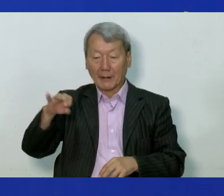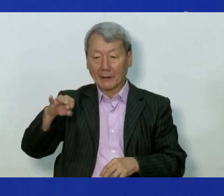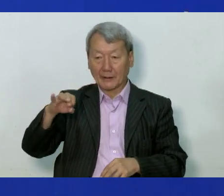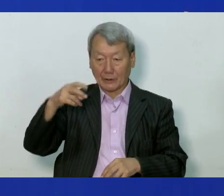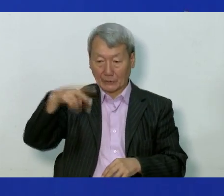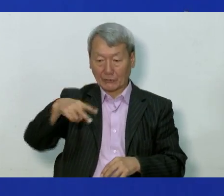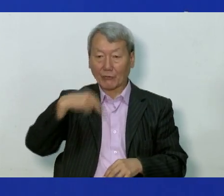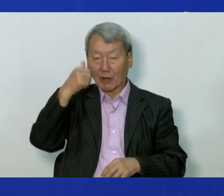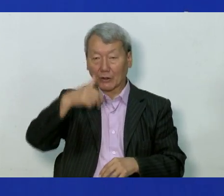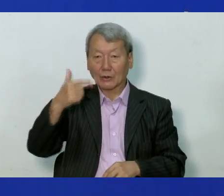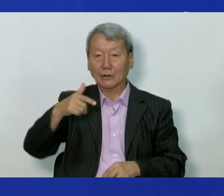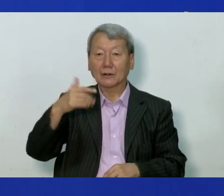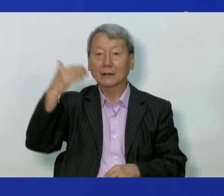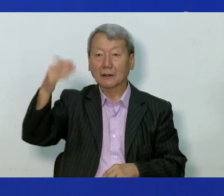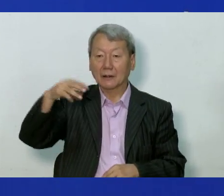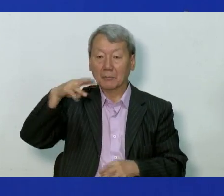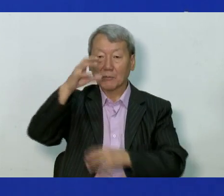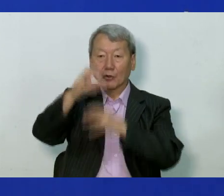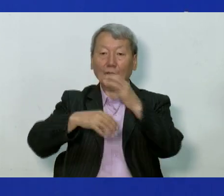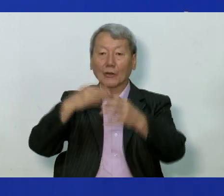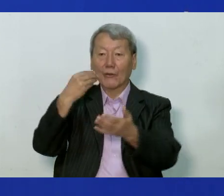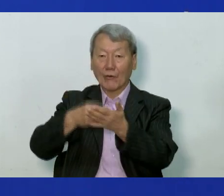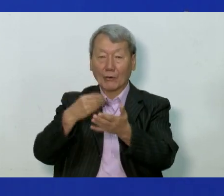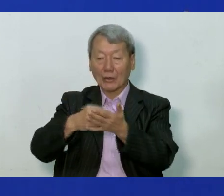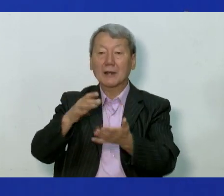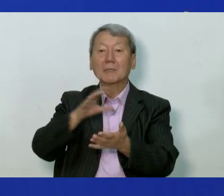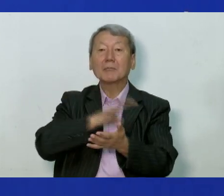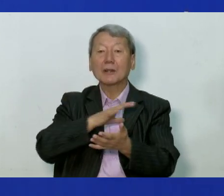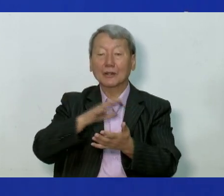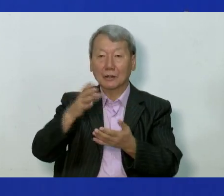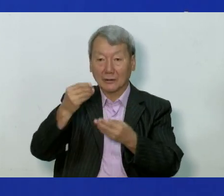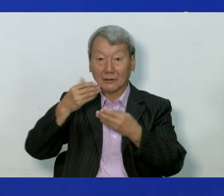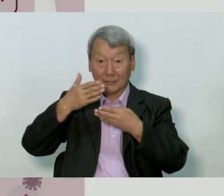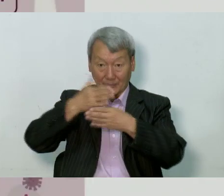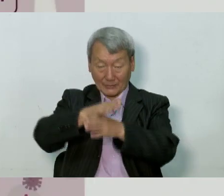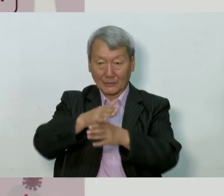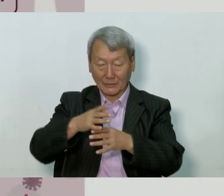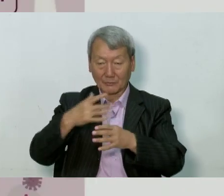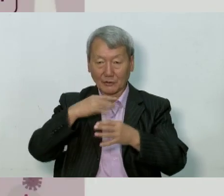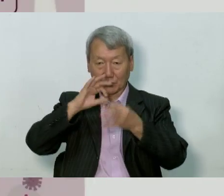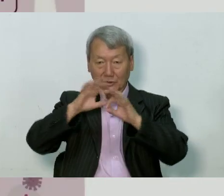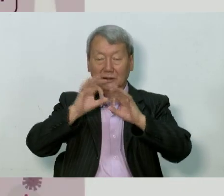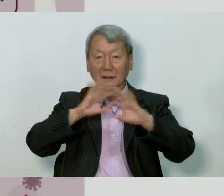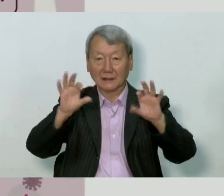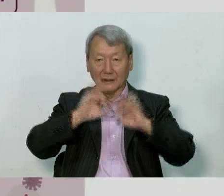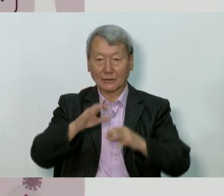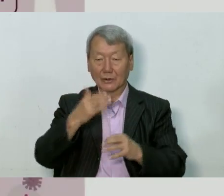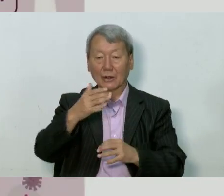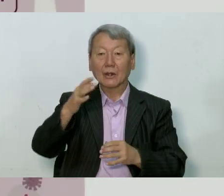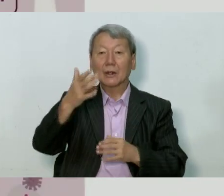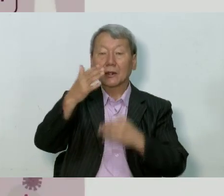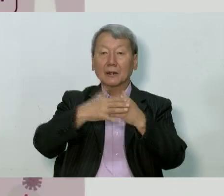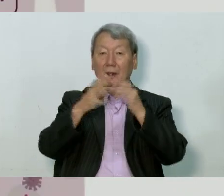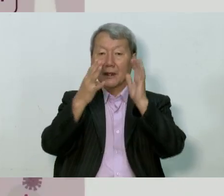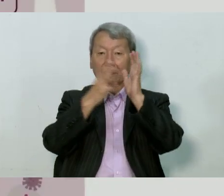2020 года за счет средств МВФ были произведены следующие расходы республиканского бюджета в